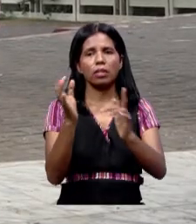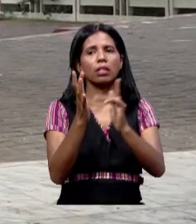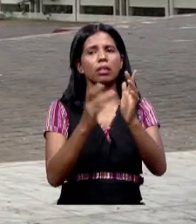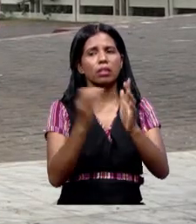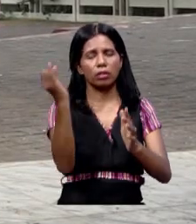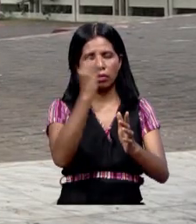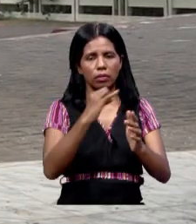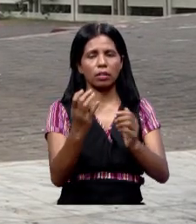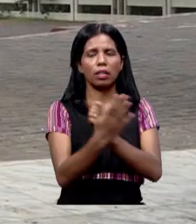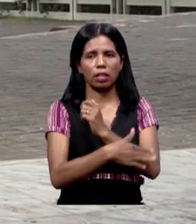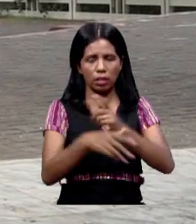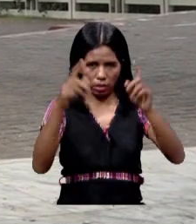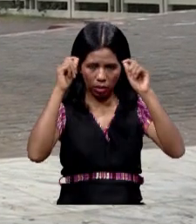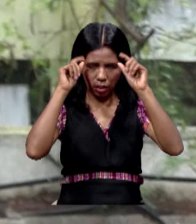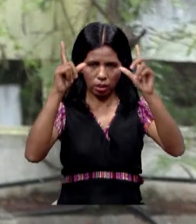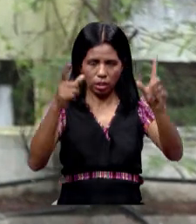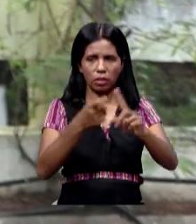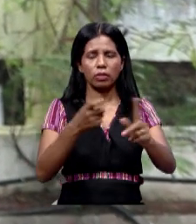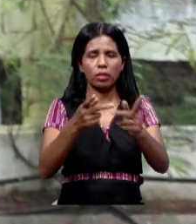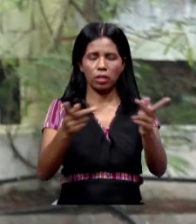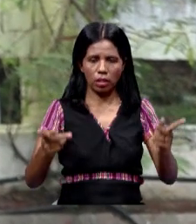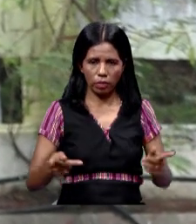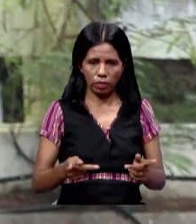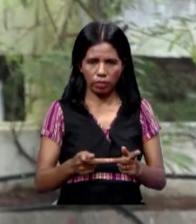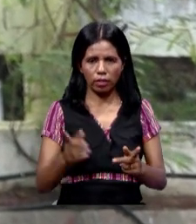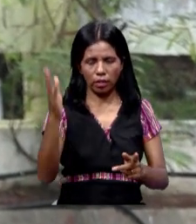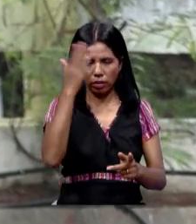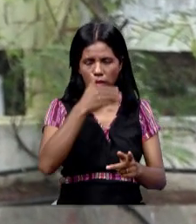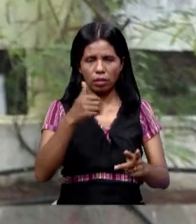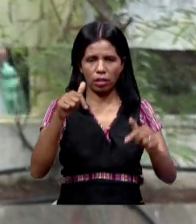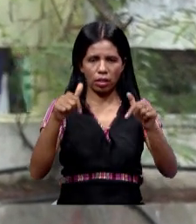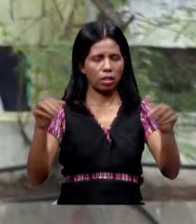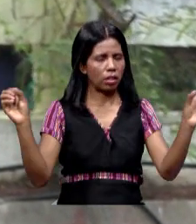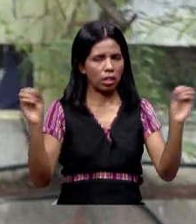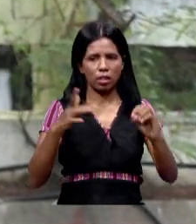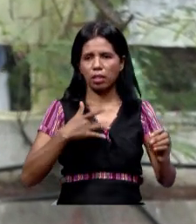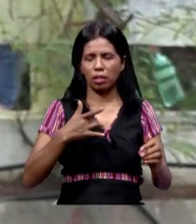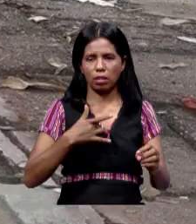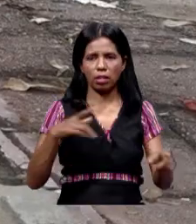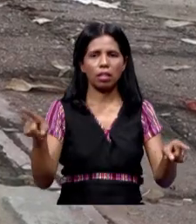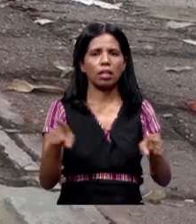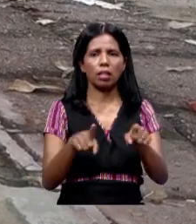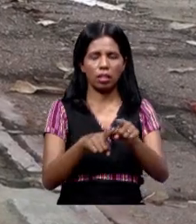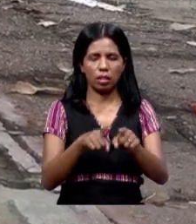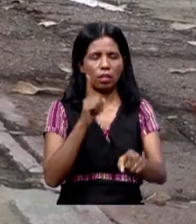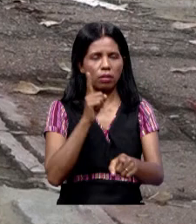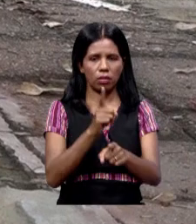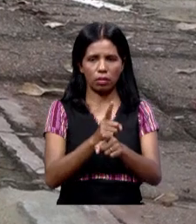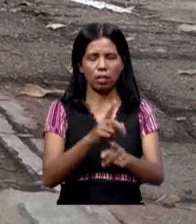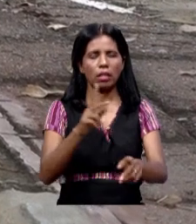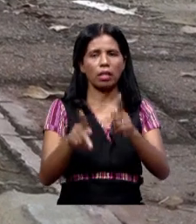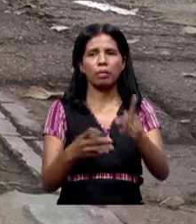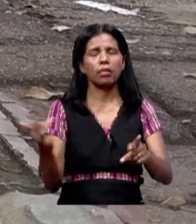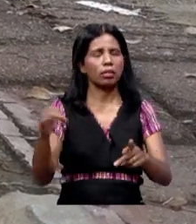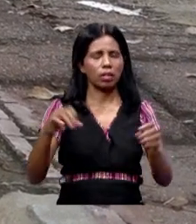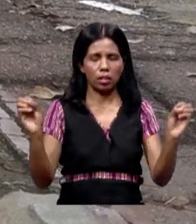iha na sang Timor Leste nai husi fatin turistiku religiosu ne la iha sentimentu mudar nai lolos si dadaun sira la